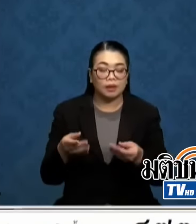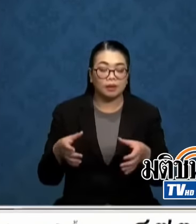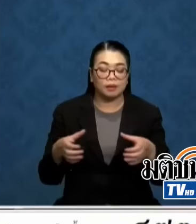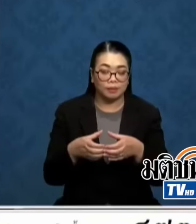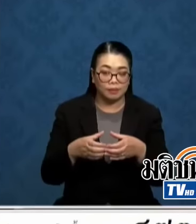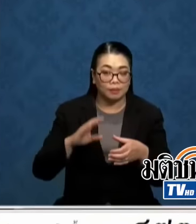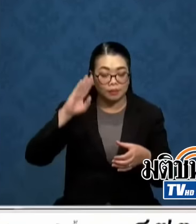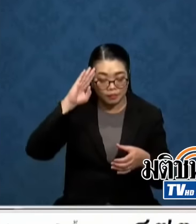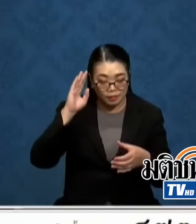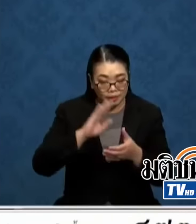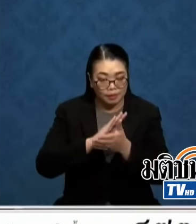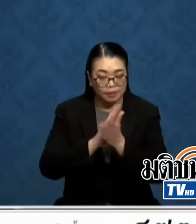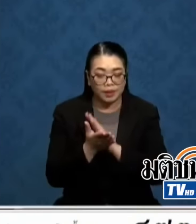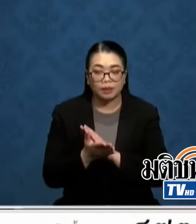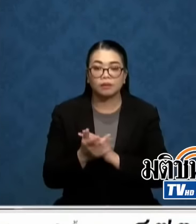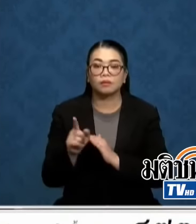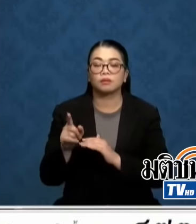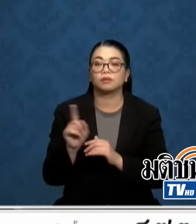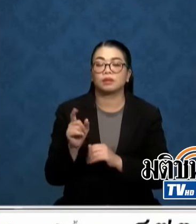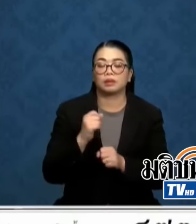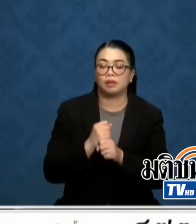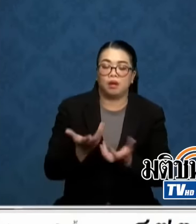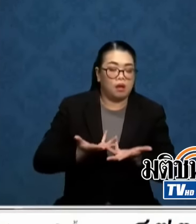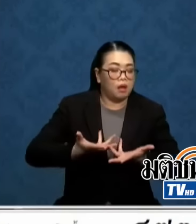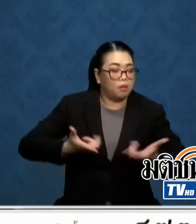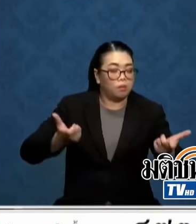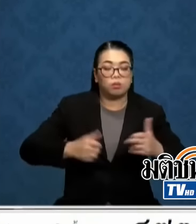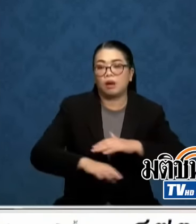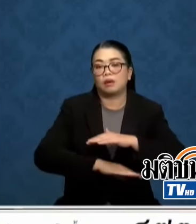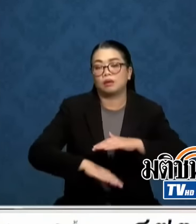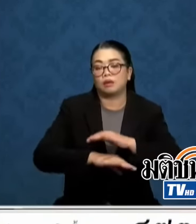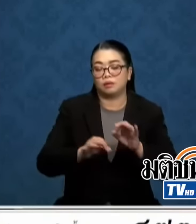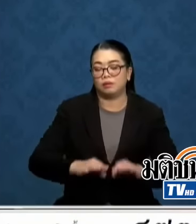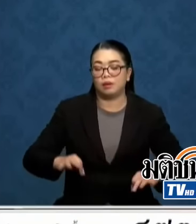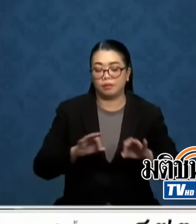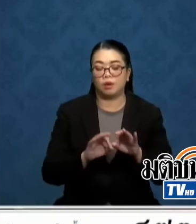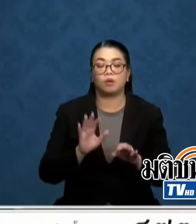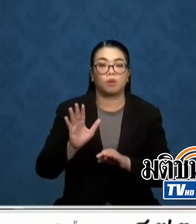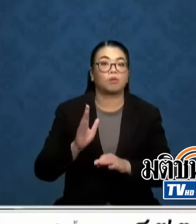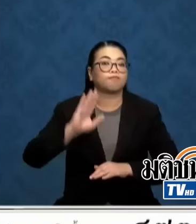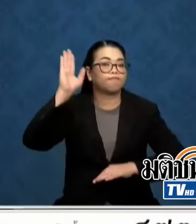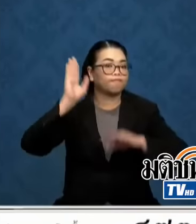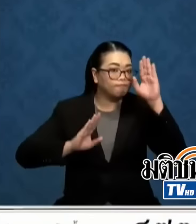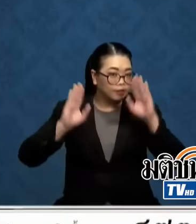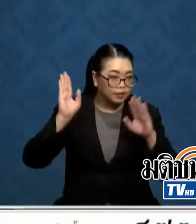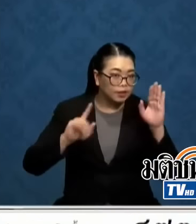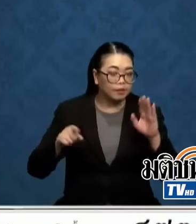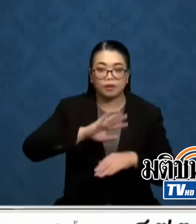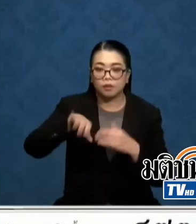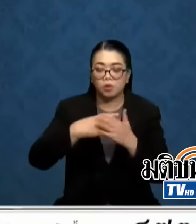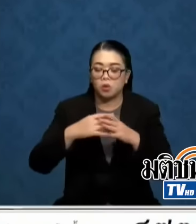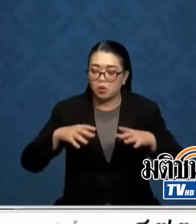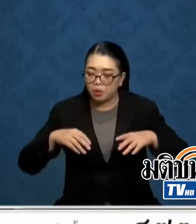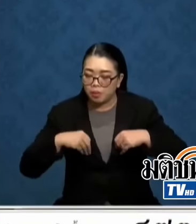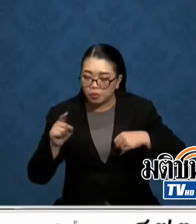รัฐประหารเป็นรัฐาธิปัตย์เป็นการทำลายรากฐานที่สำคัญของระบอบประชาธิปไตยที่เรายอม